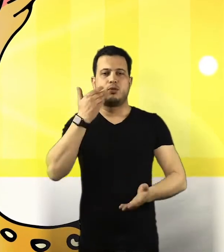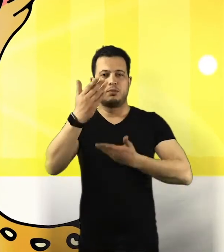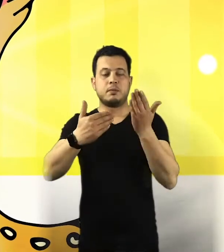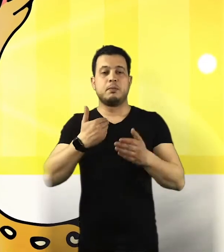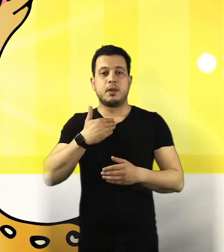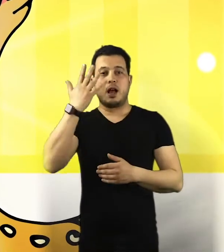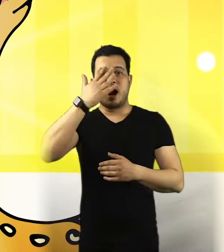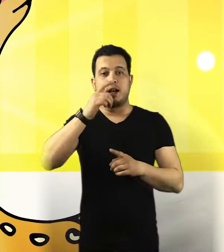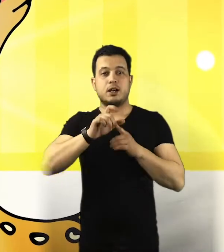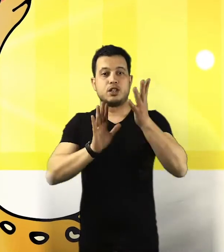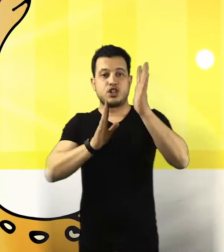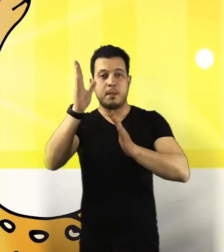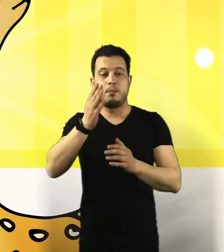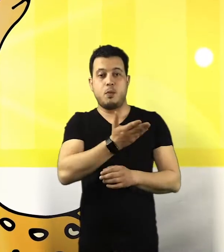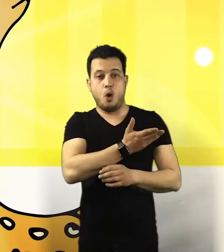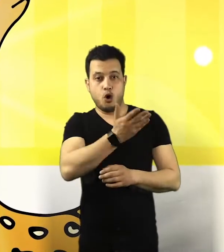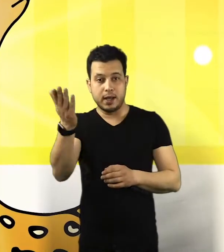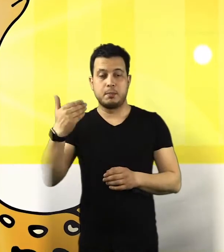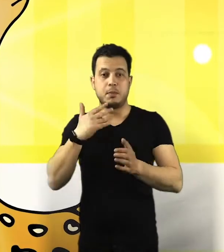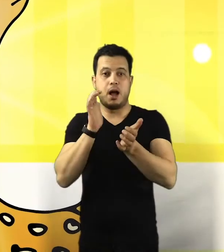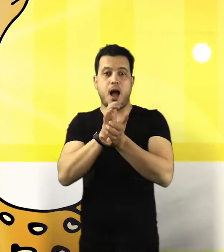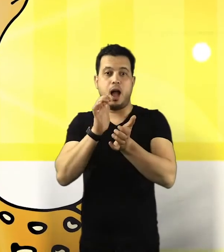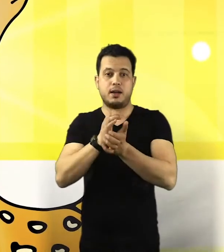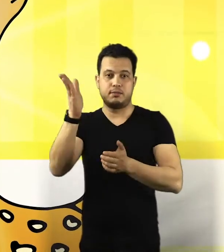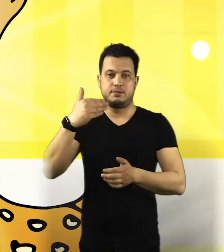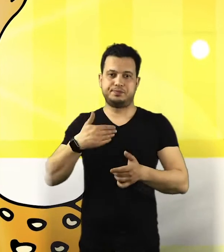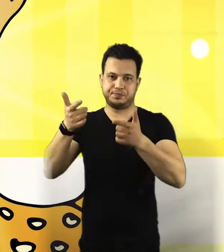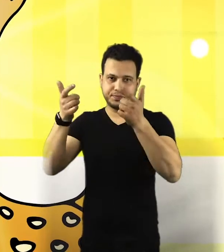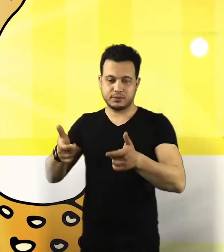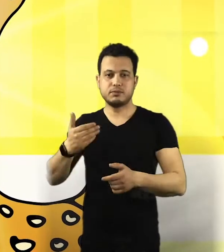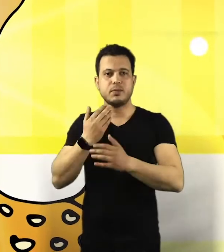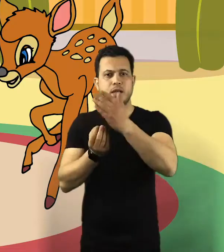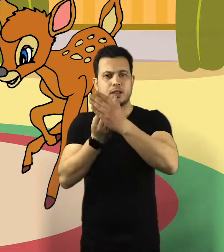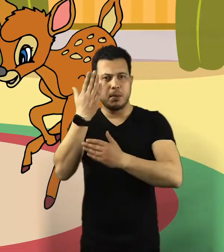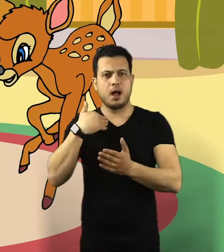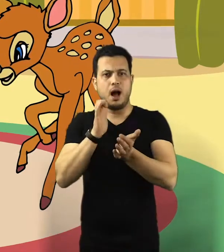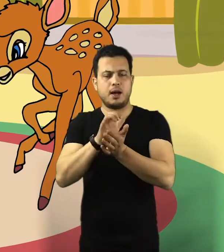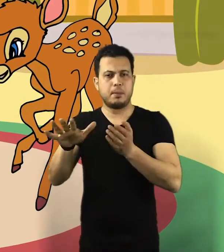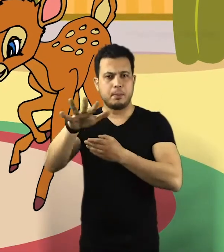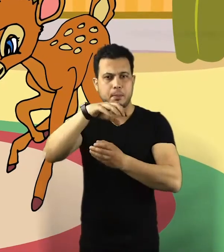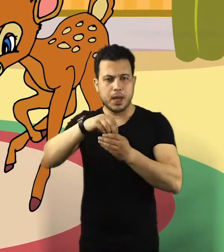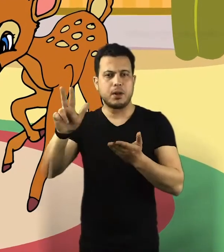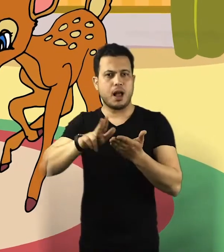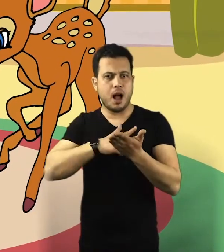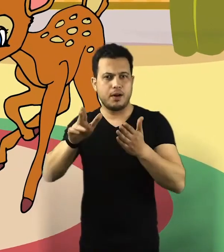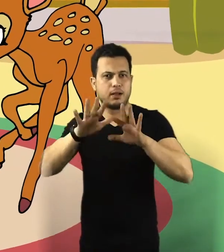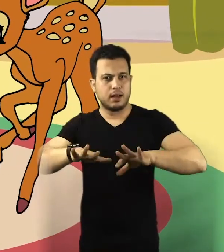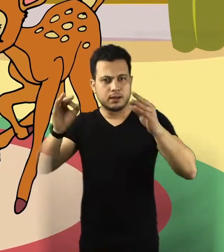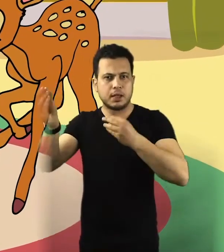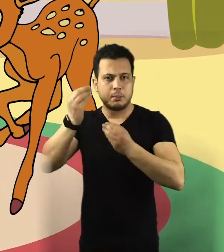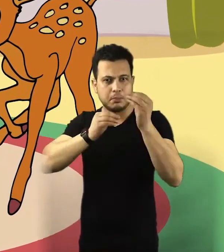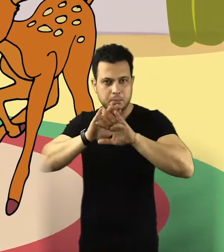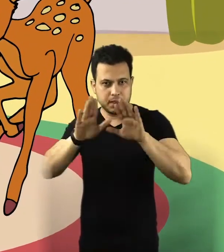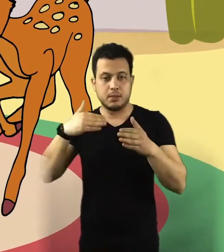ailemin evi Daha dün sabah ormanda ailemle neşeli bir kahvaltı yaptık Ardından arkadaşlarımla oynamaya